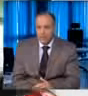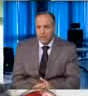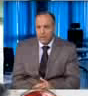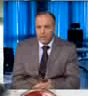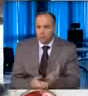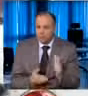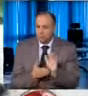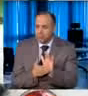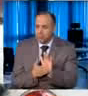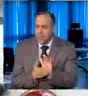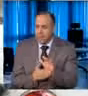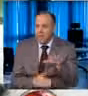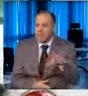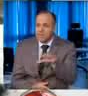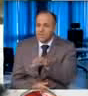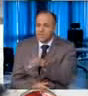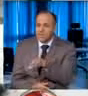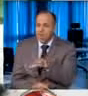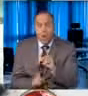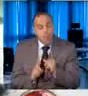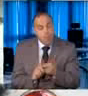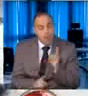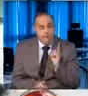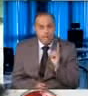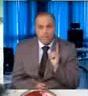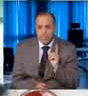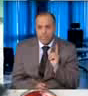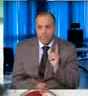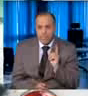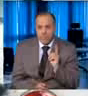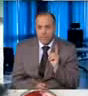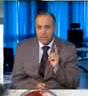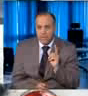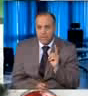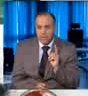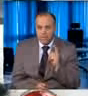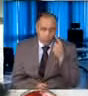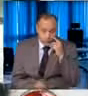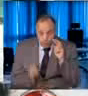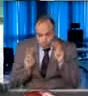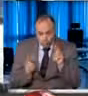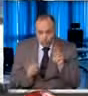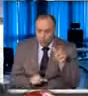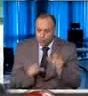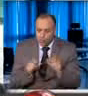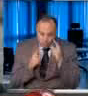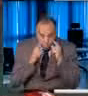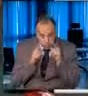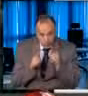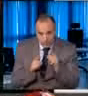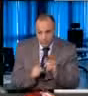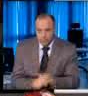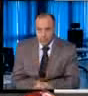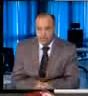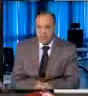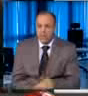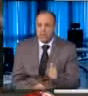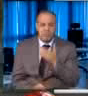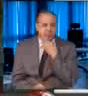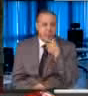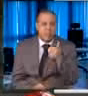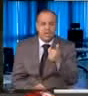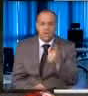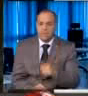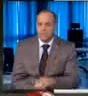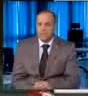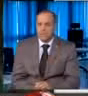ويتعرض على روحه، أما في الجهات مهم برشا أني نحتك بالناس وبالجمهور اللي يجي يتفرج. حاجة خارقة العادة